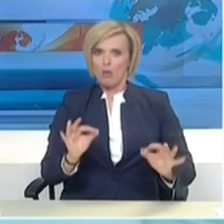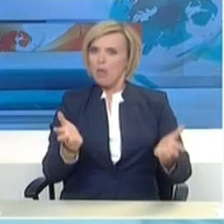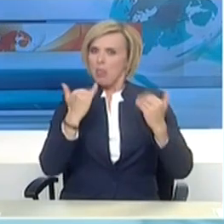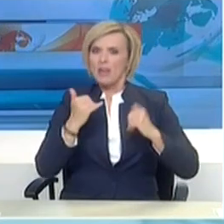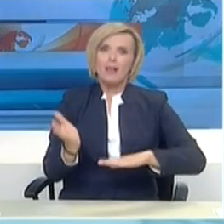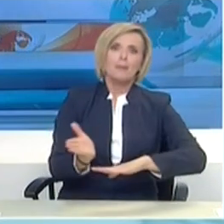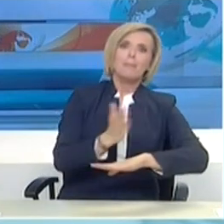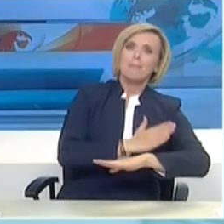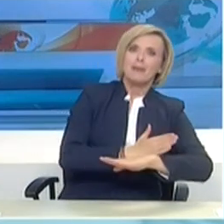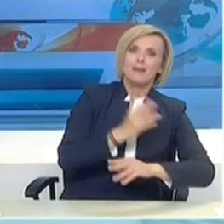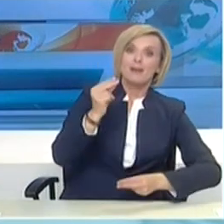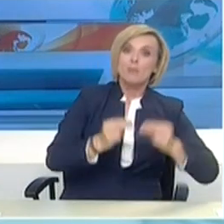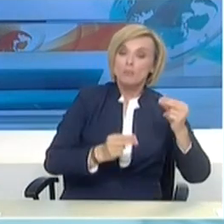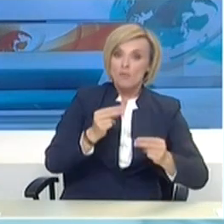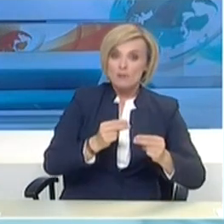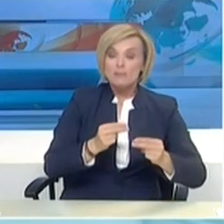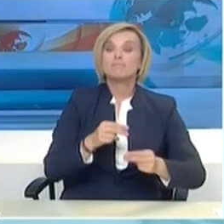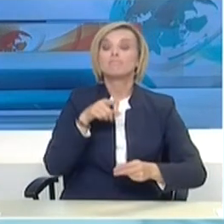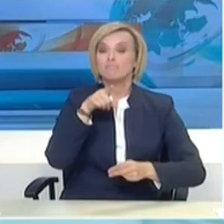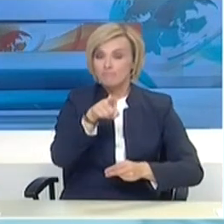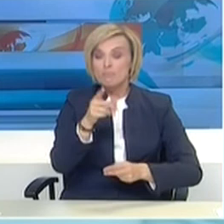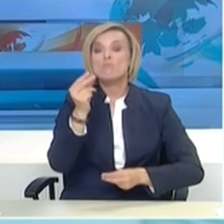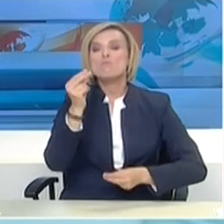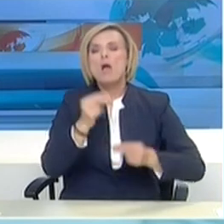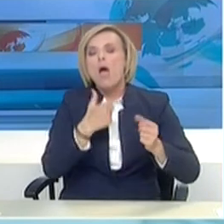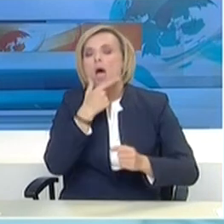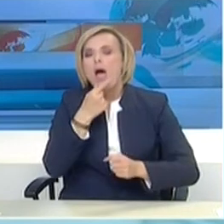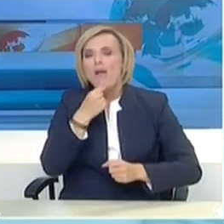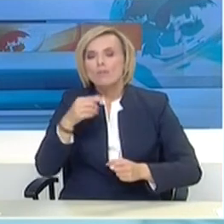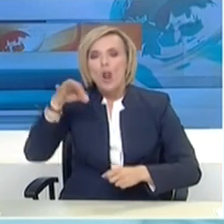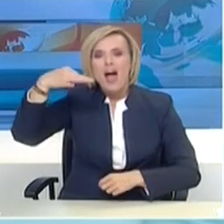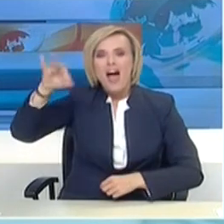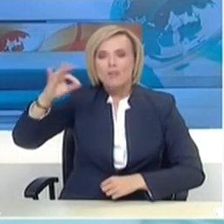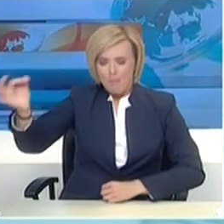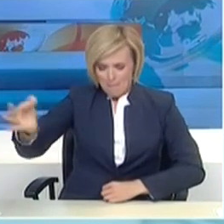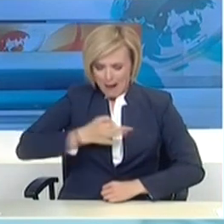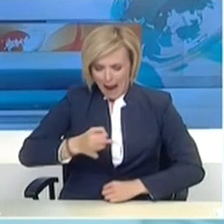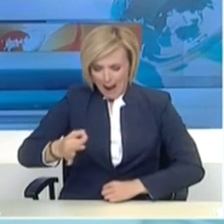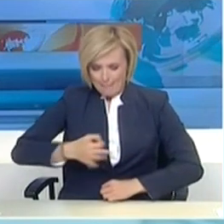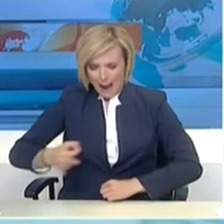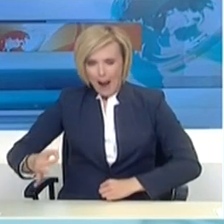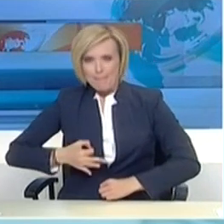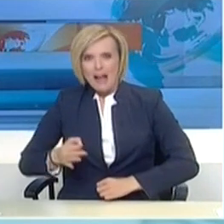νοσήματα, φαίνεται να έχουν υψηλότερη συχνότητα αναπνευστικών λοιμόξεων και αυξημένη σοβαρότητα των συμπτωμάτων όταν μολύνονται.